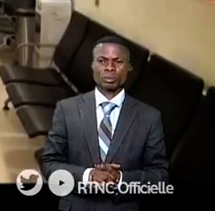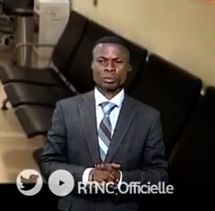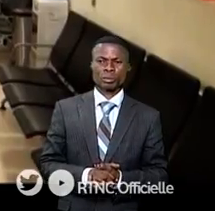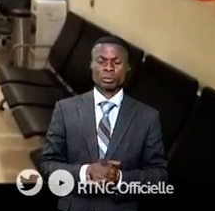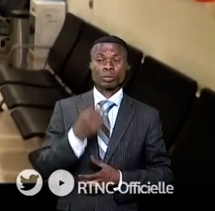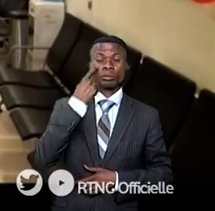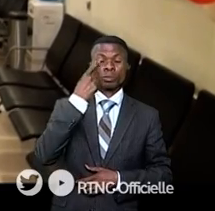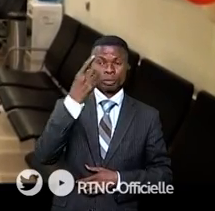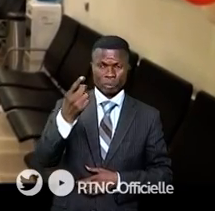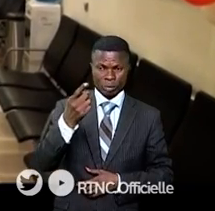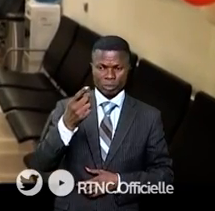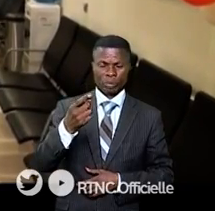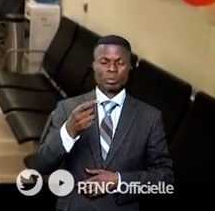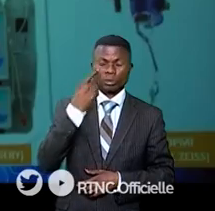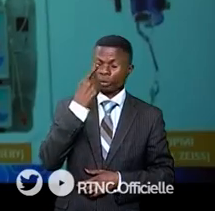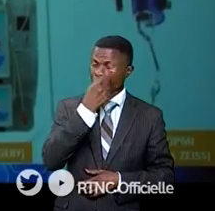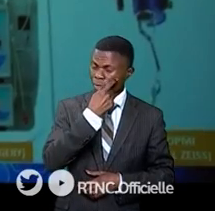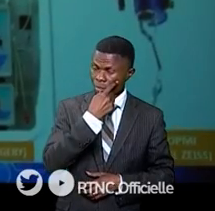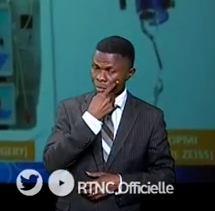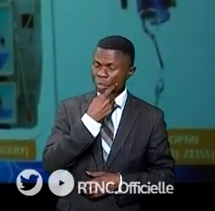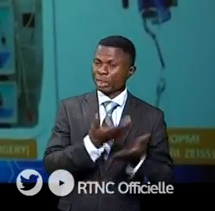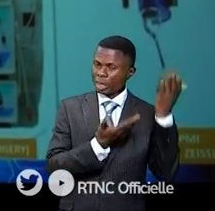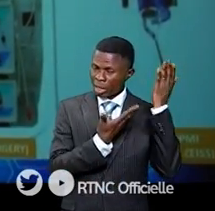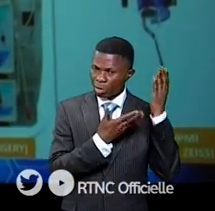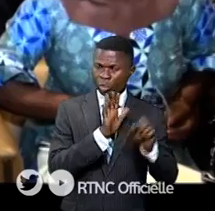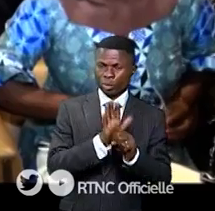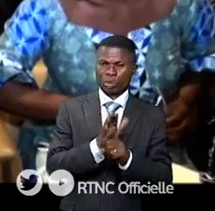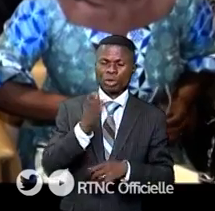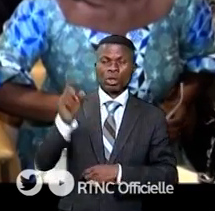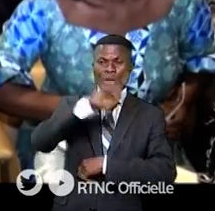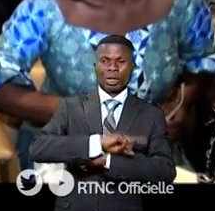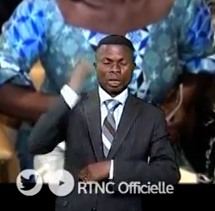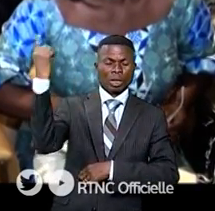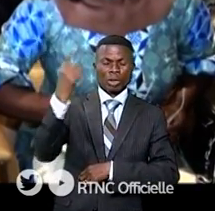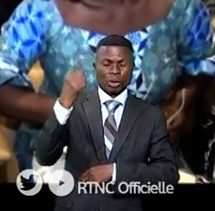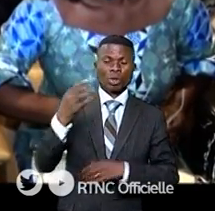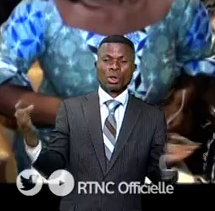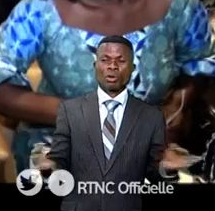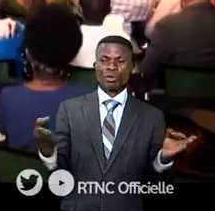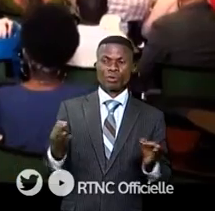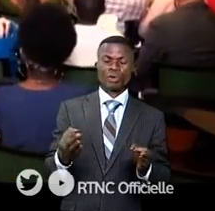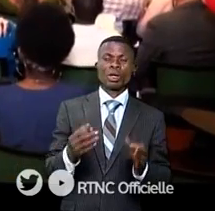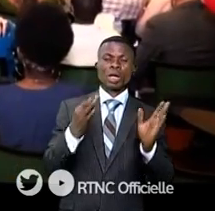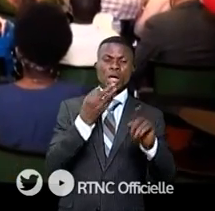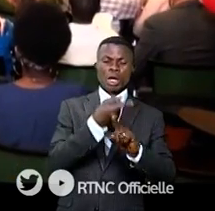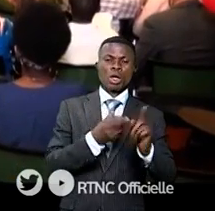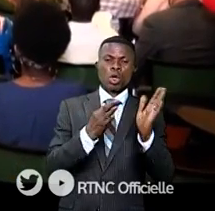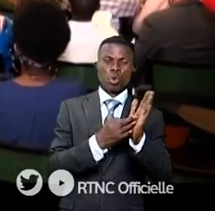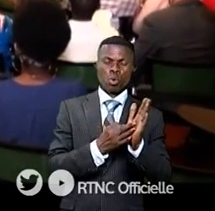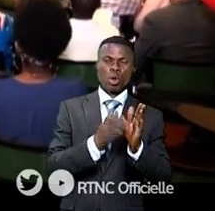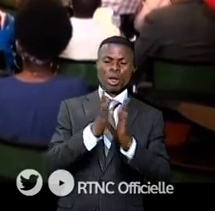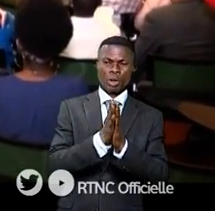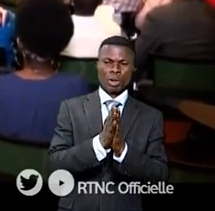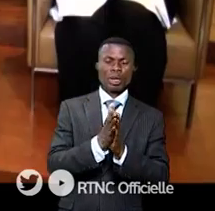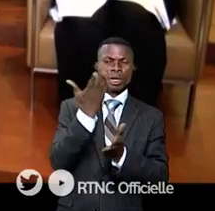La vue serait-elle la vie? Ces paradigmes s'invitent à la Journée mondiale de vue célébrée le 8 octobre de chaque année qui attire